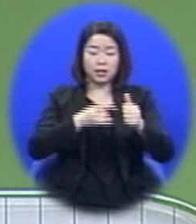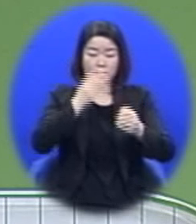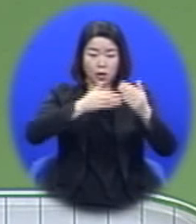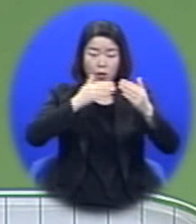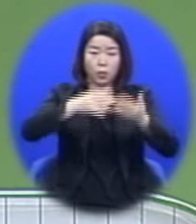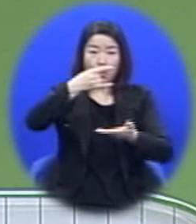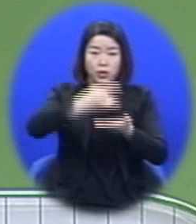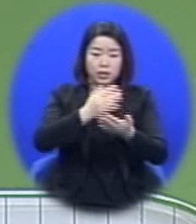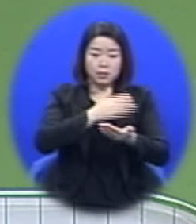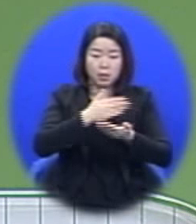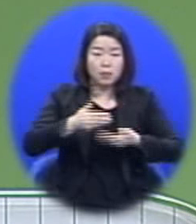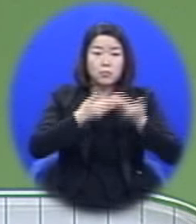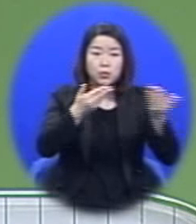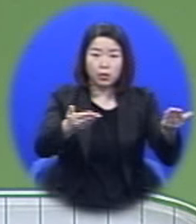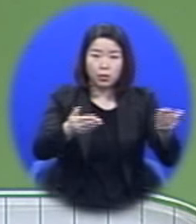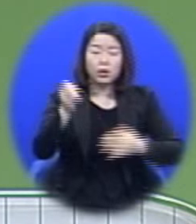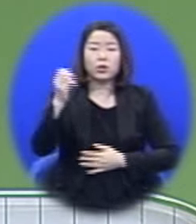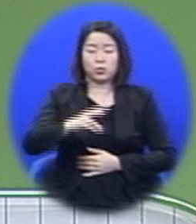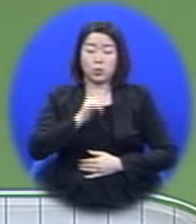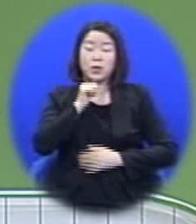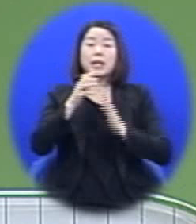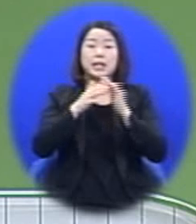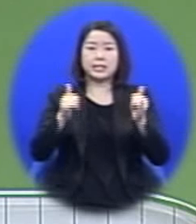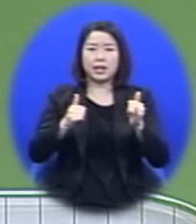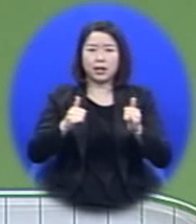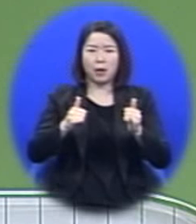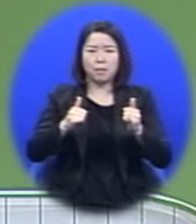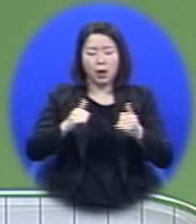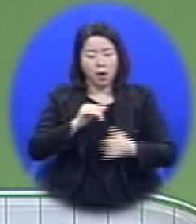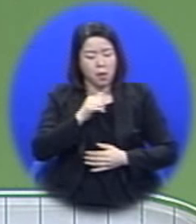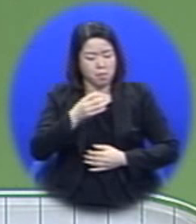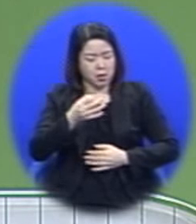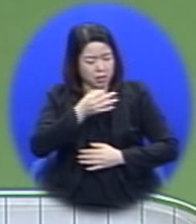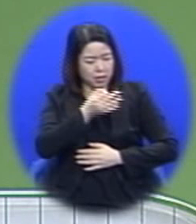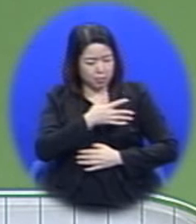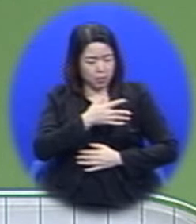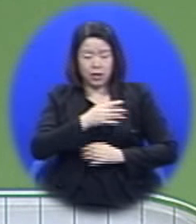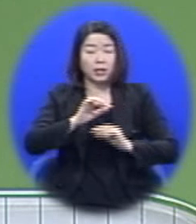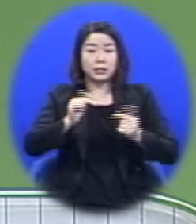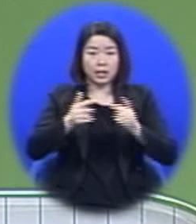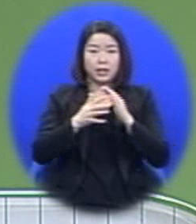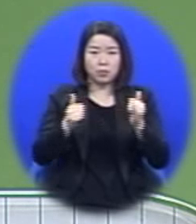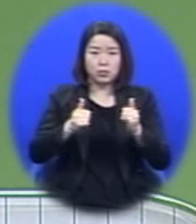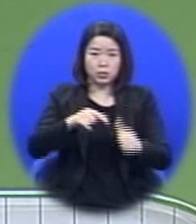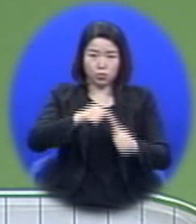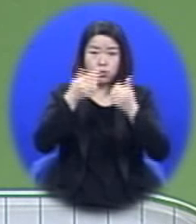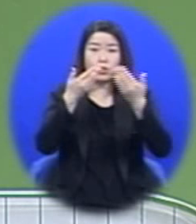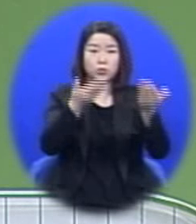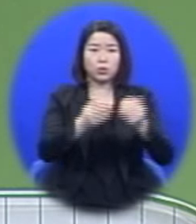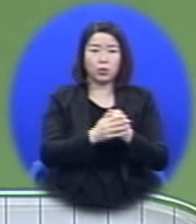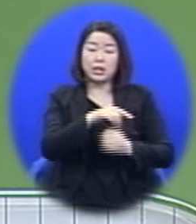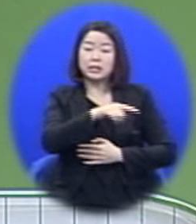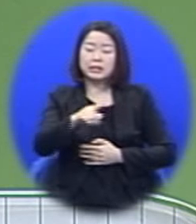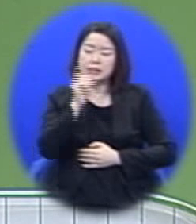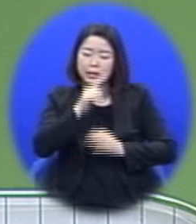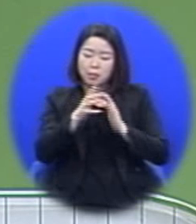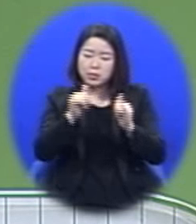베풀어라. 가난한 사람과 빈궁한 사람을 구해 주어라. 그들을 악인의 손에서 구해